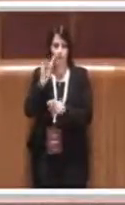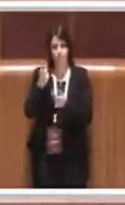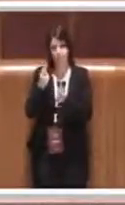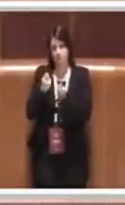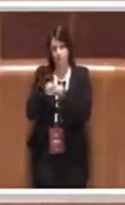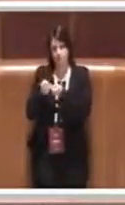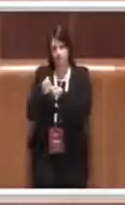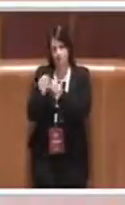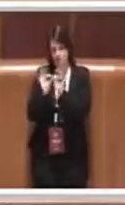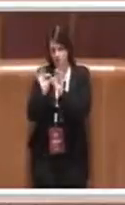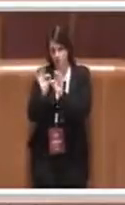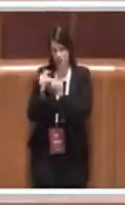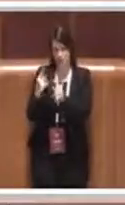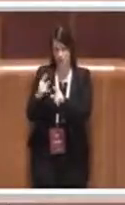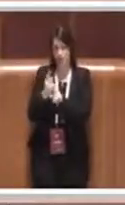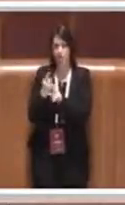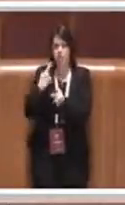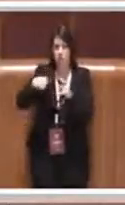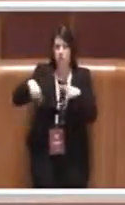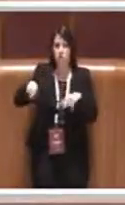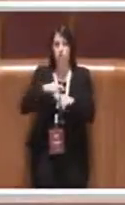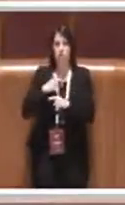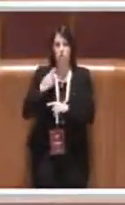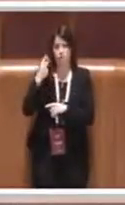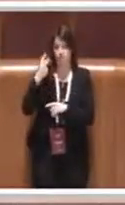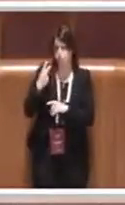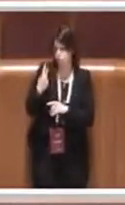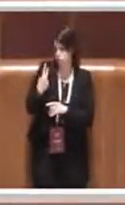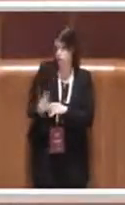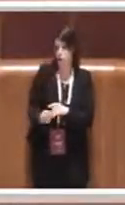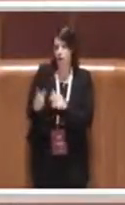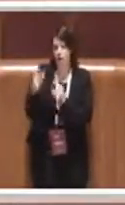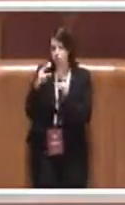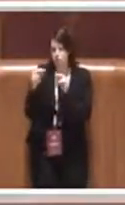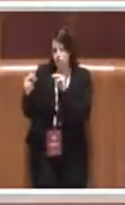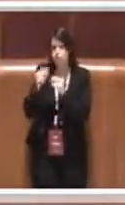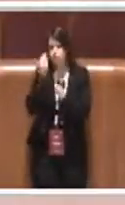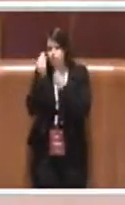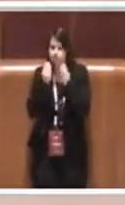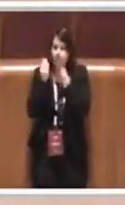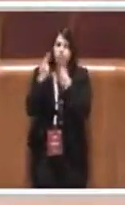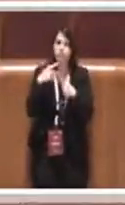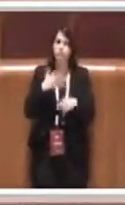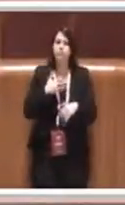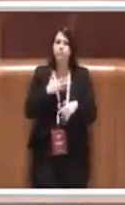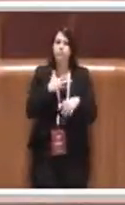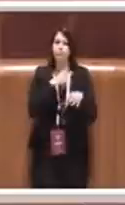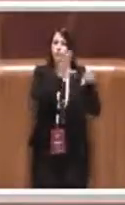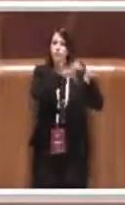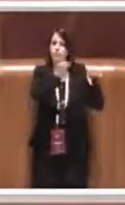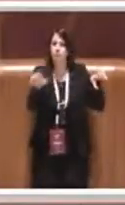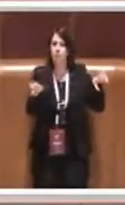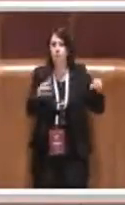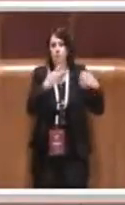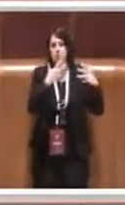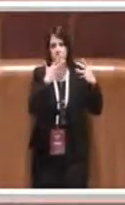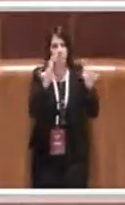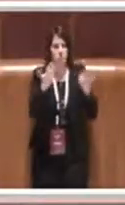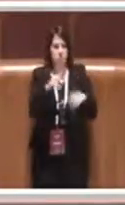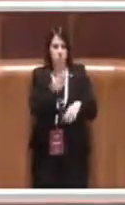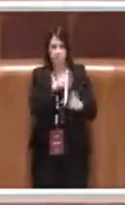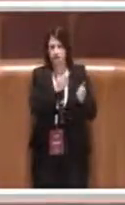abbiamo individuato decine e decine di immobili, in alcuni casi occupati abusivamente, in altri